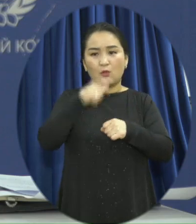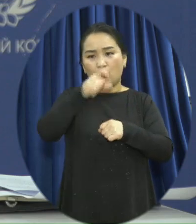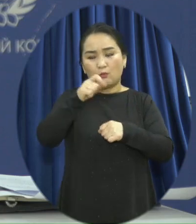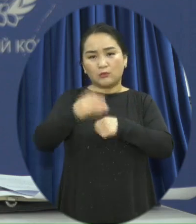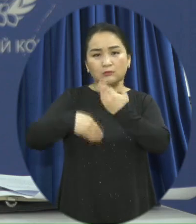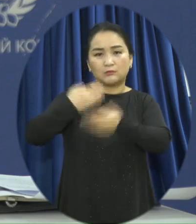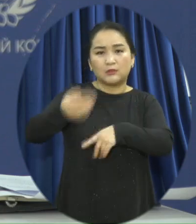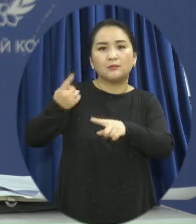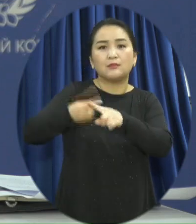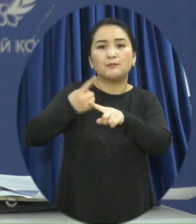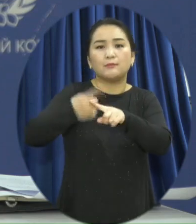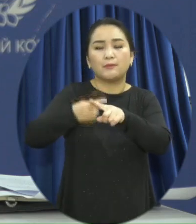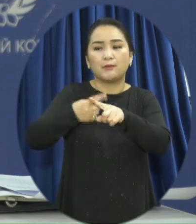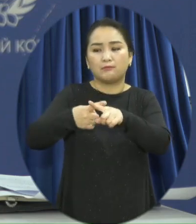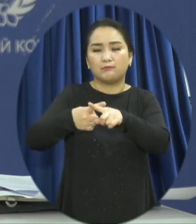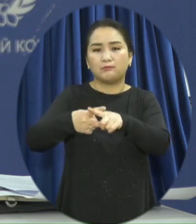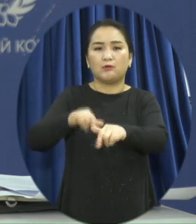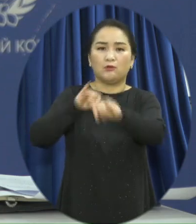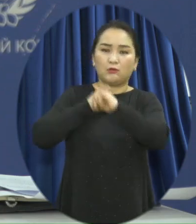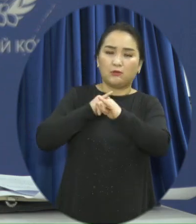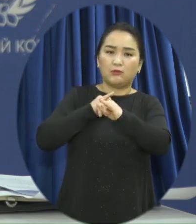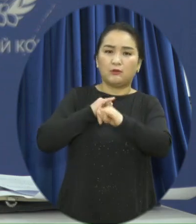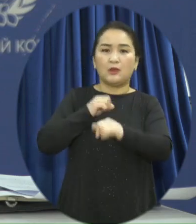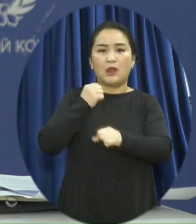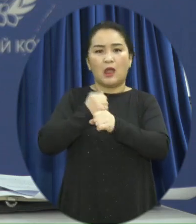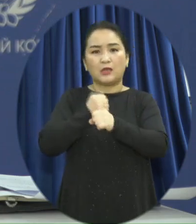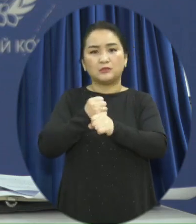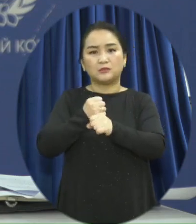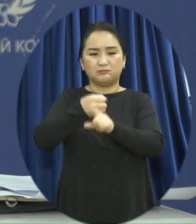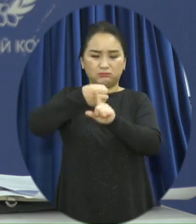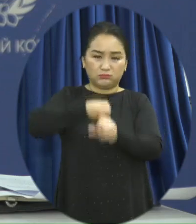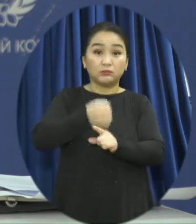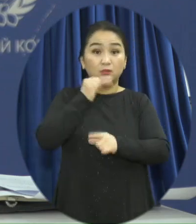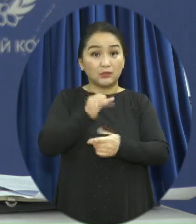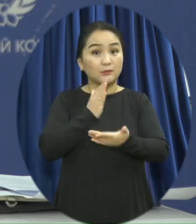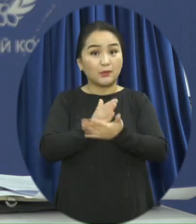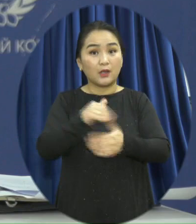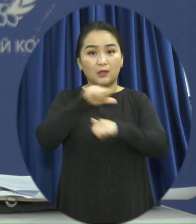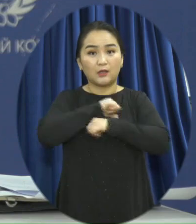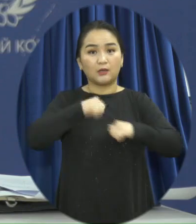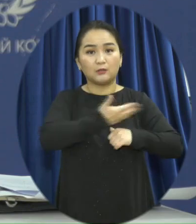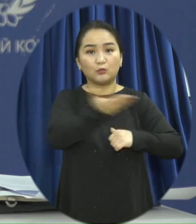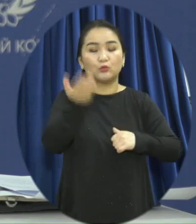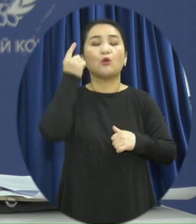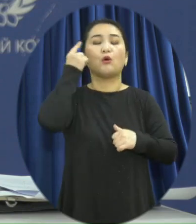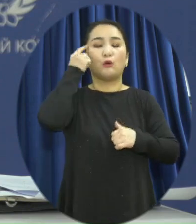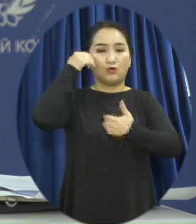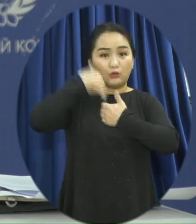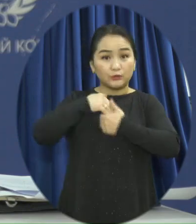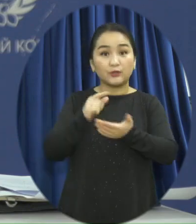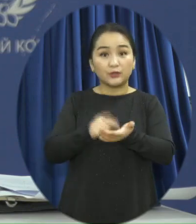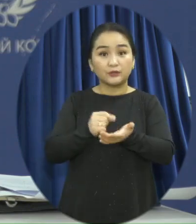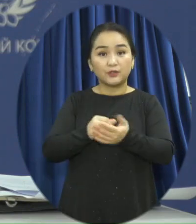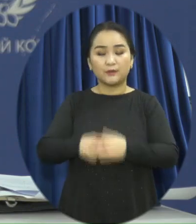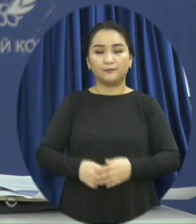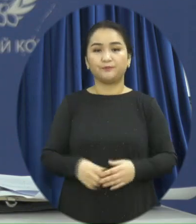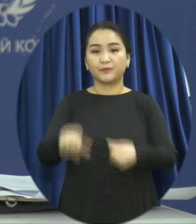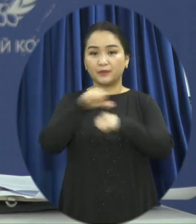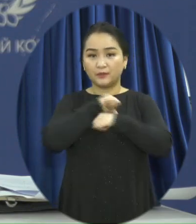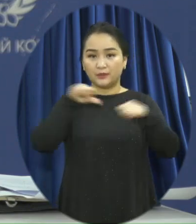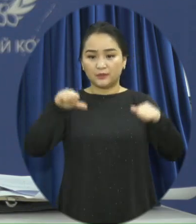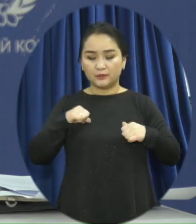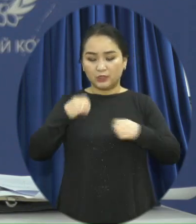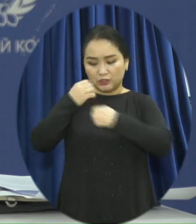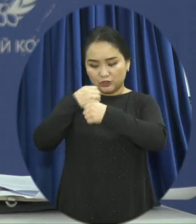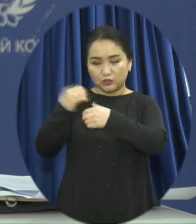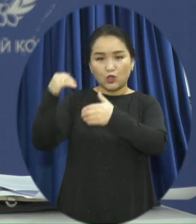гэдгийг ард иргэд маань ойлгох хэрэгтэй. За түүнээс гадна одоо бас манай иргэд шинжилгээг